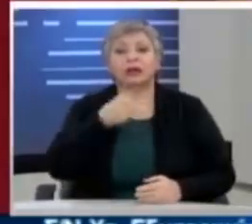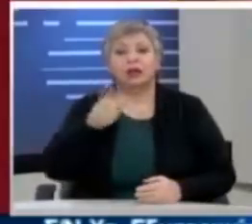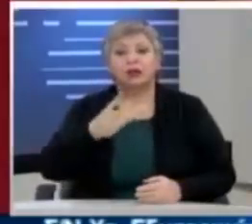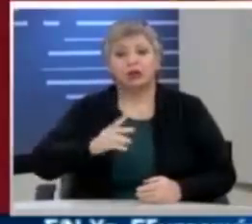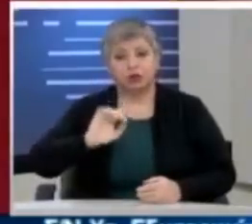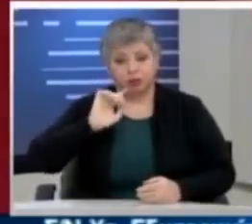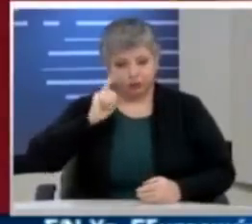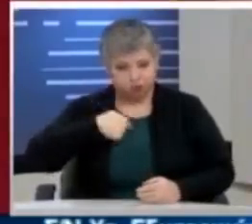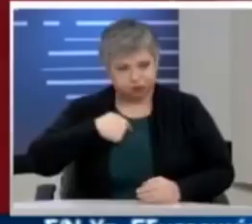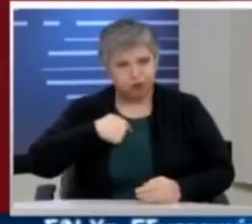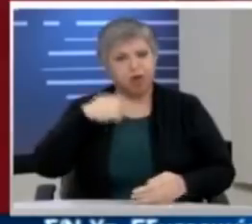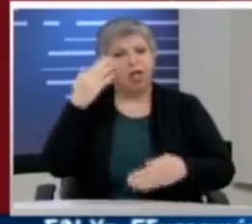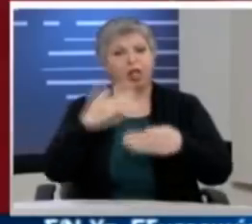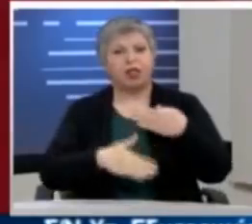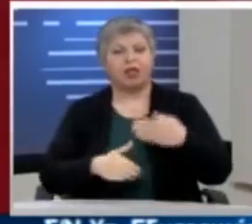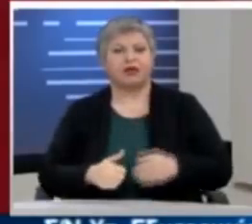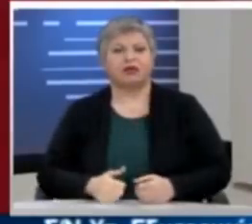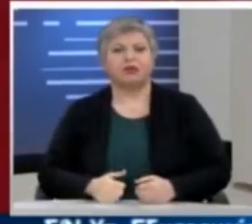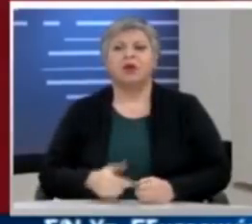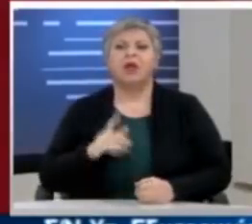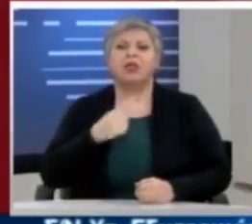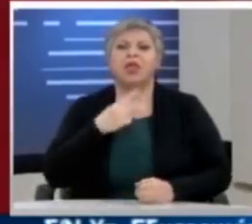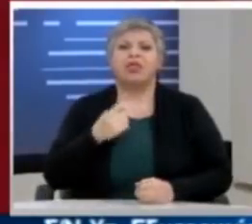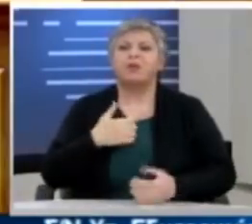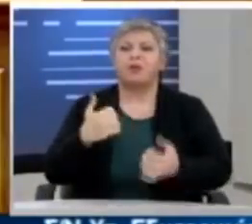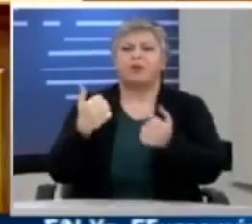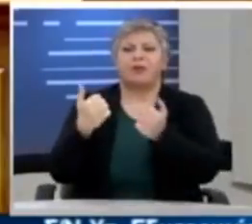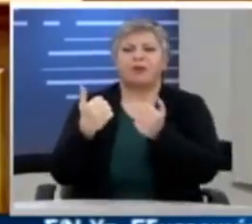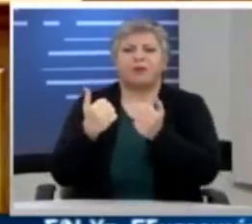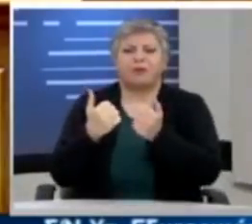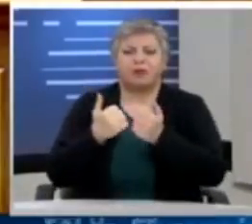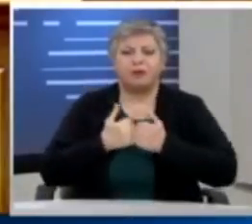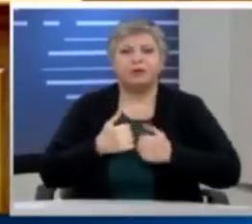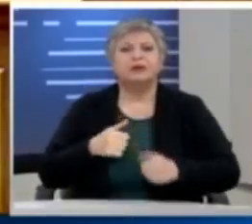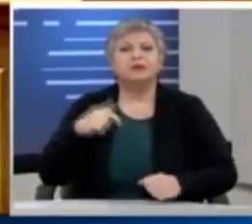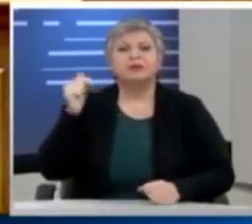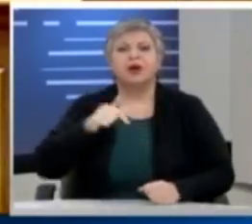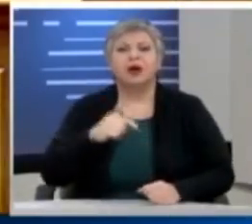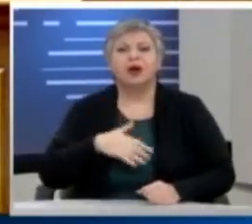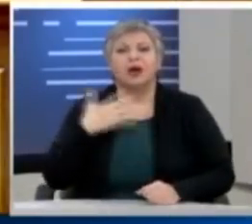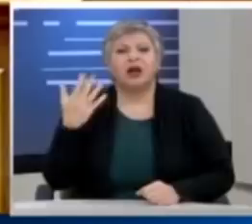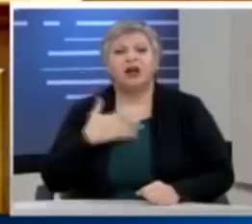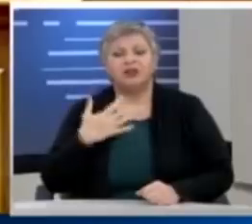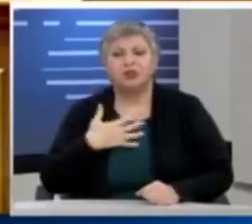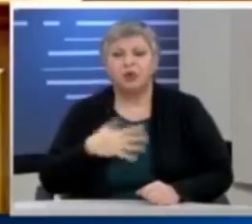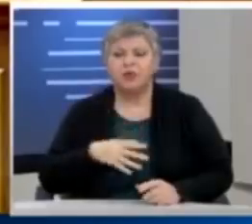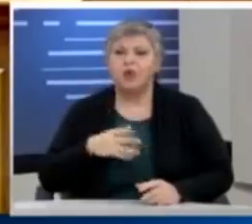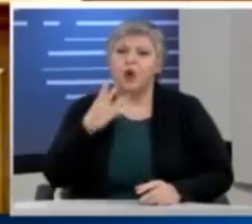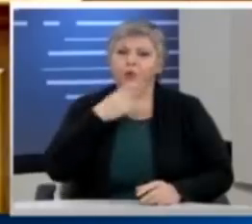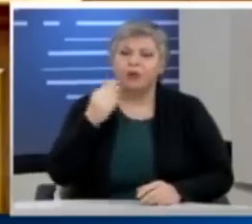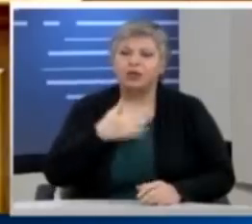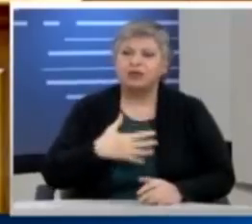οργανισμοί, για να μην αναφερθώ στις πιέσεις που ασκήθηκαν από τα ίδια κοράκια, για να σας θυμίσω